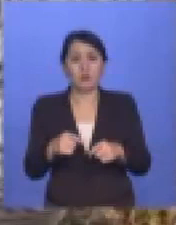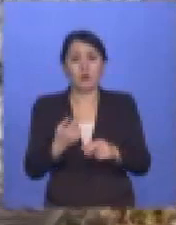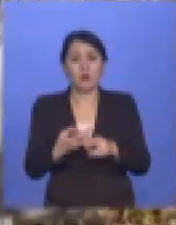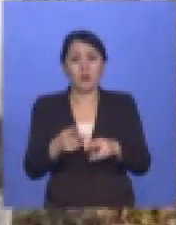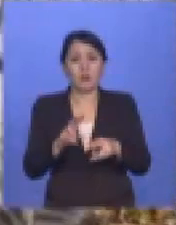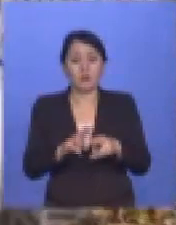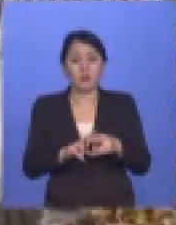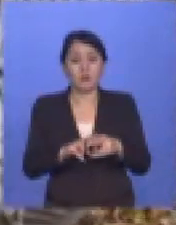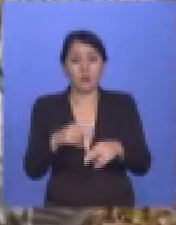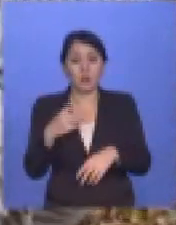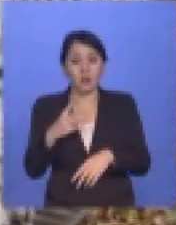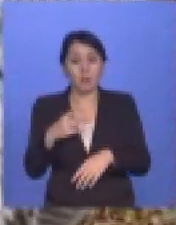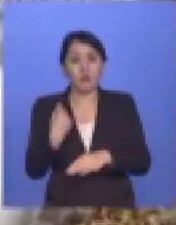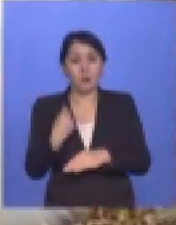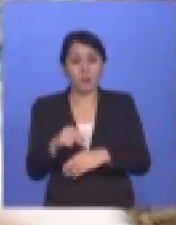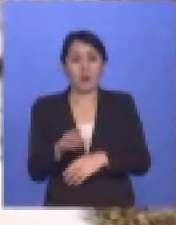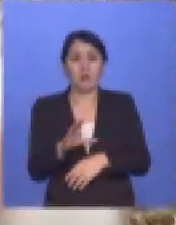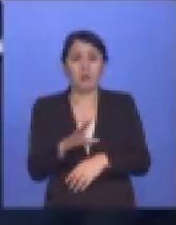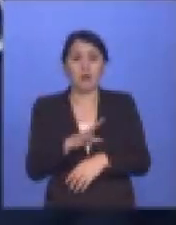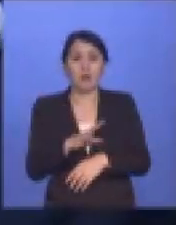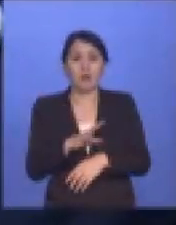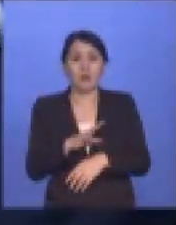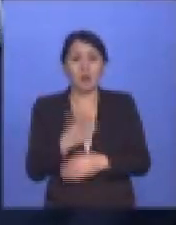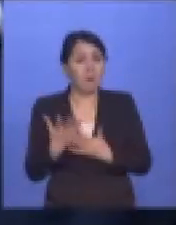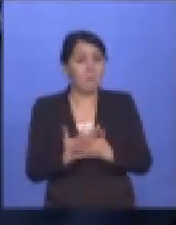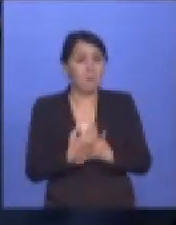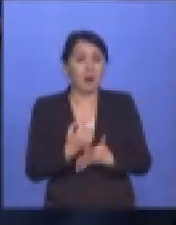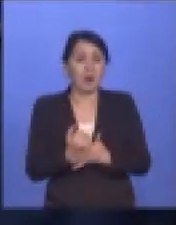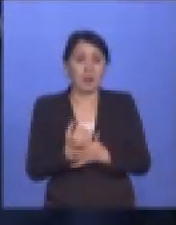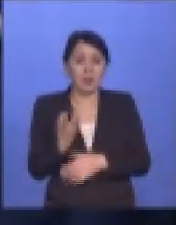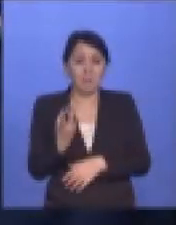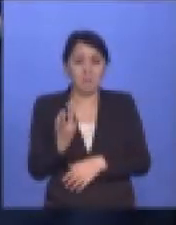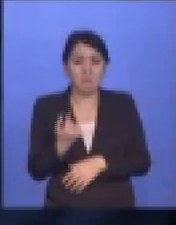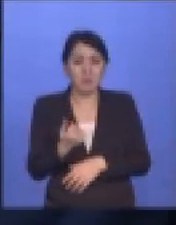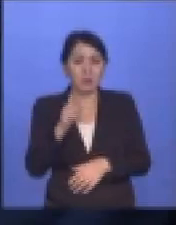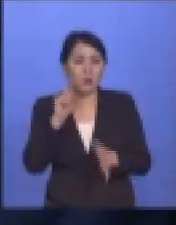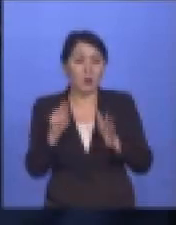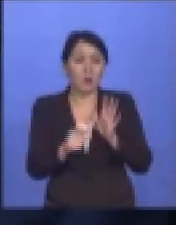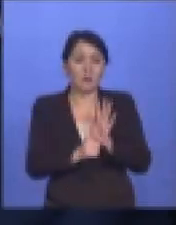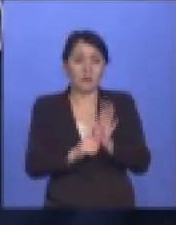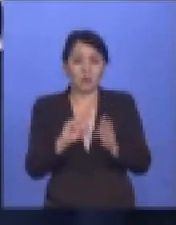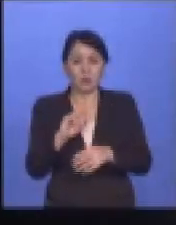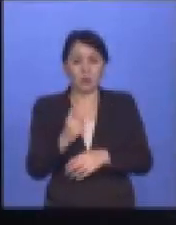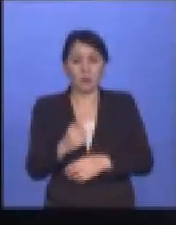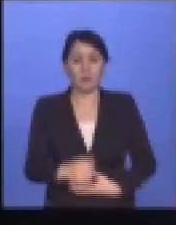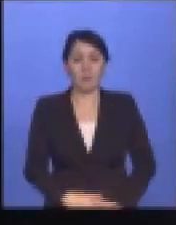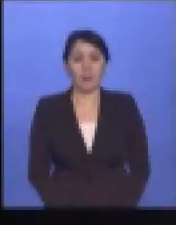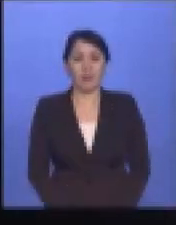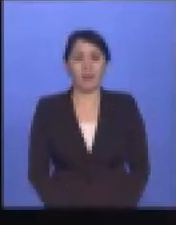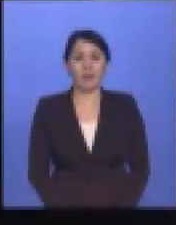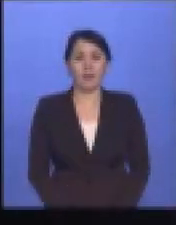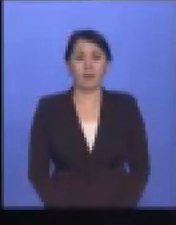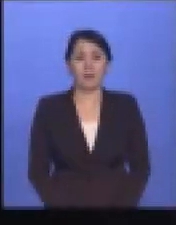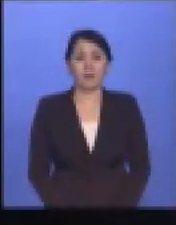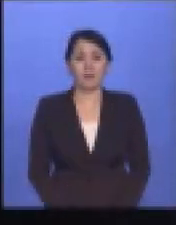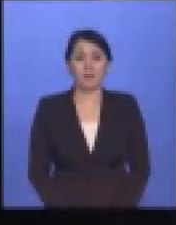төлінің 2 басын союға мәжбүр болған екен. Тұрақты кіріс болмағандықтан малды қыстан алып шығу оңай емес. Мы не